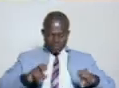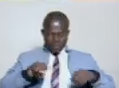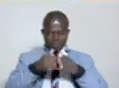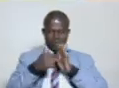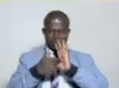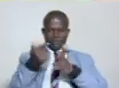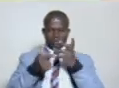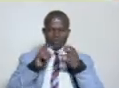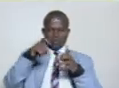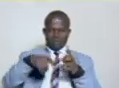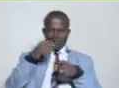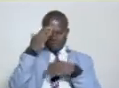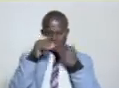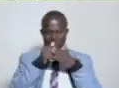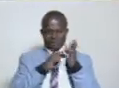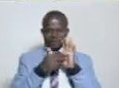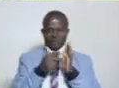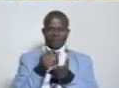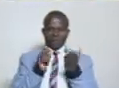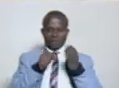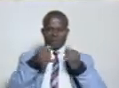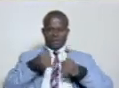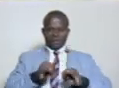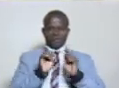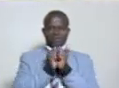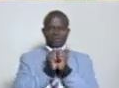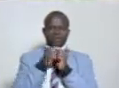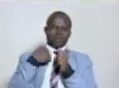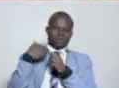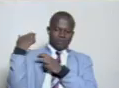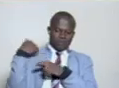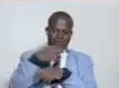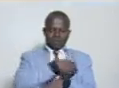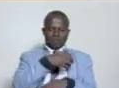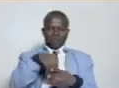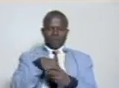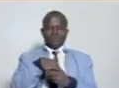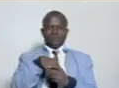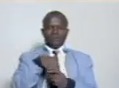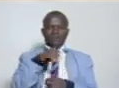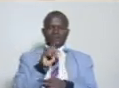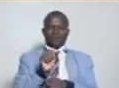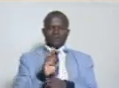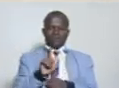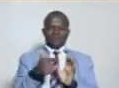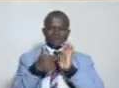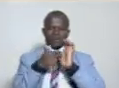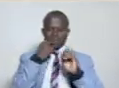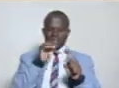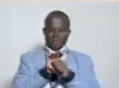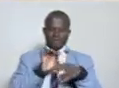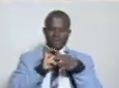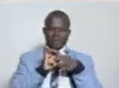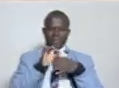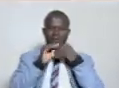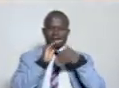kugaragaza bikenewe ngo umushinga w'ubuhinzi ubashe gushyirwa mu bikorwa. Ushinzwe ubukungu muri iyi banki Dabire Jean Marie Vianney yizeza ubufatanye bw'inzego zose